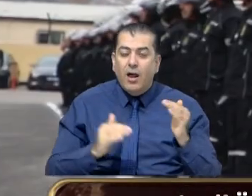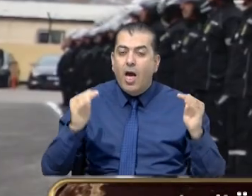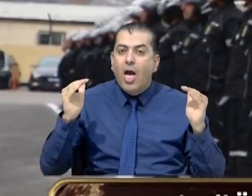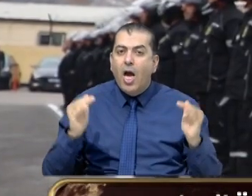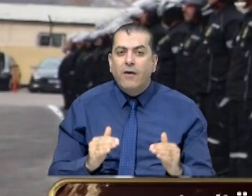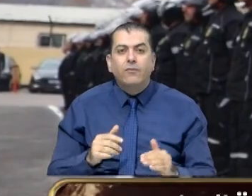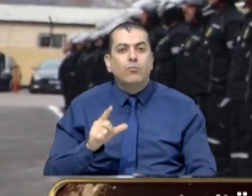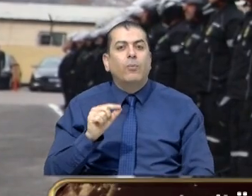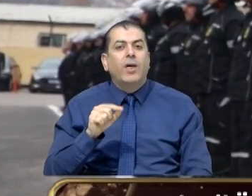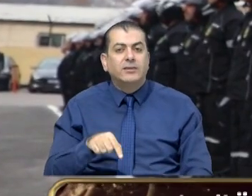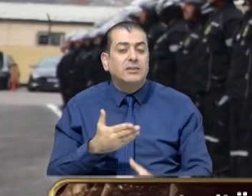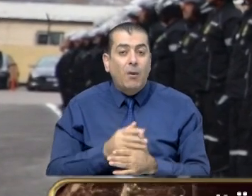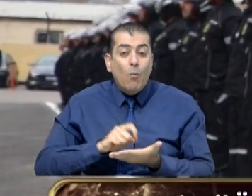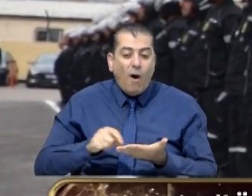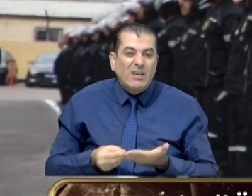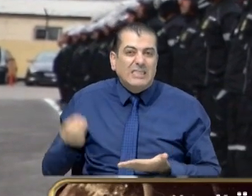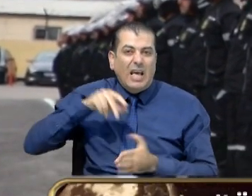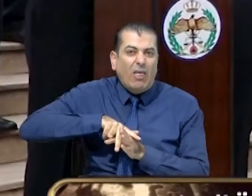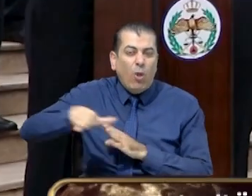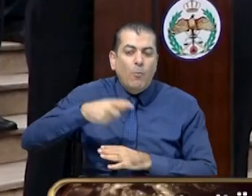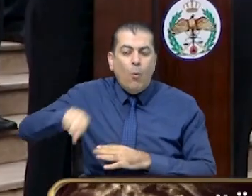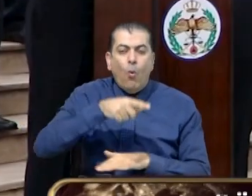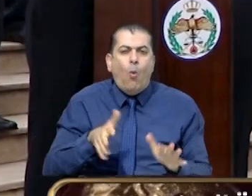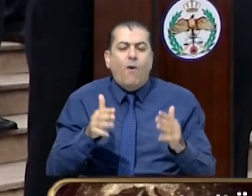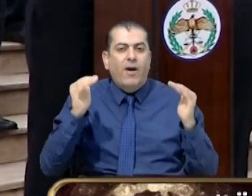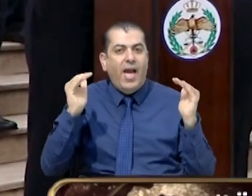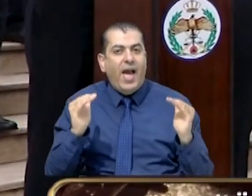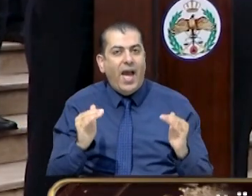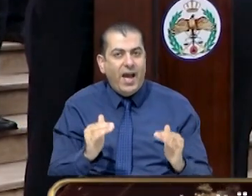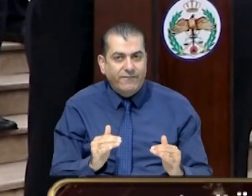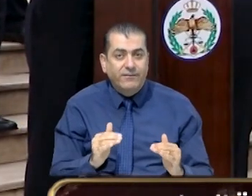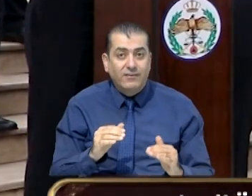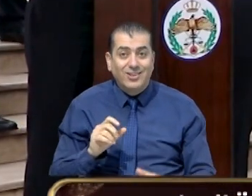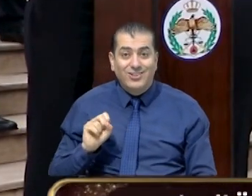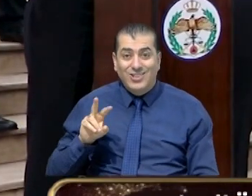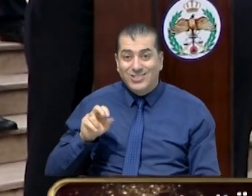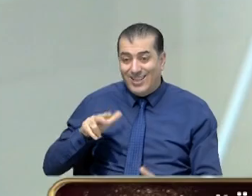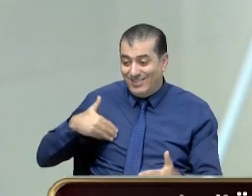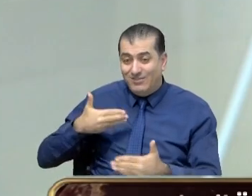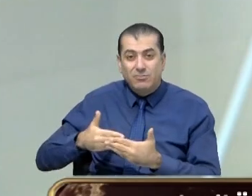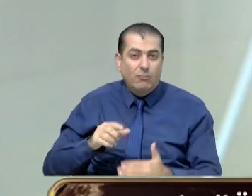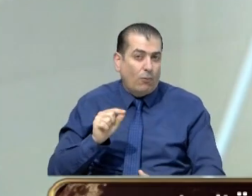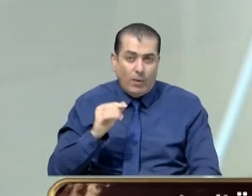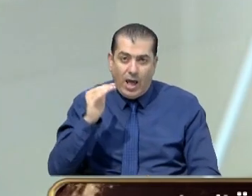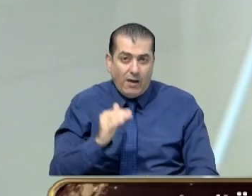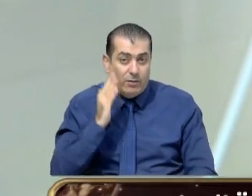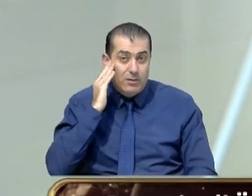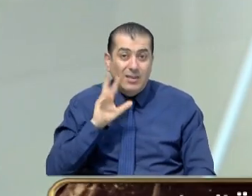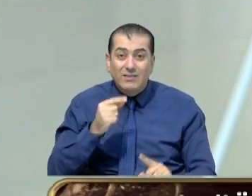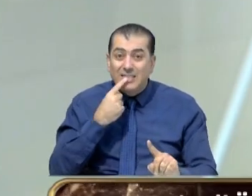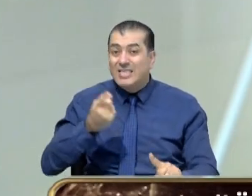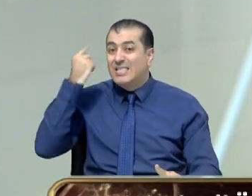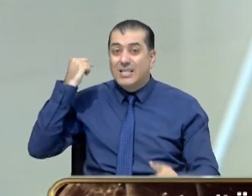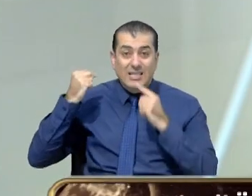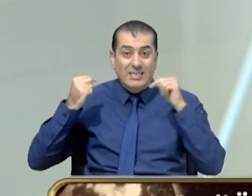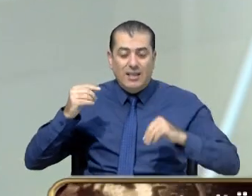منها بمختلف انواعها واشكالها اذ شهدت تراجعا كبيرا خلال الاشهر الاخيره في مناطق المملكه كافه